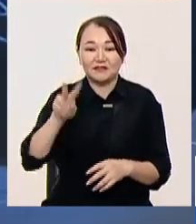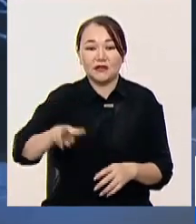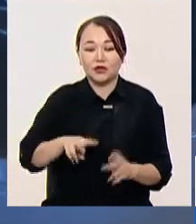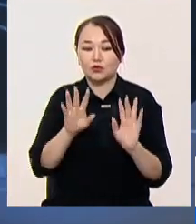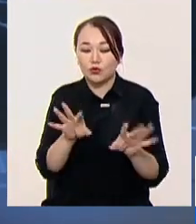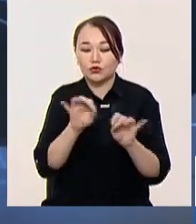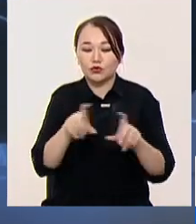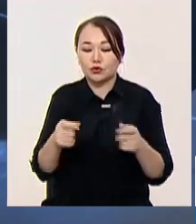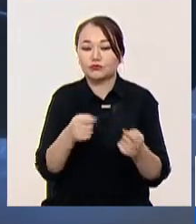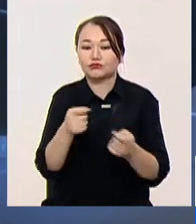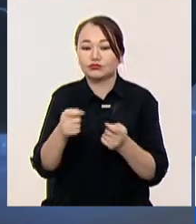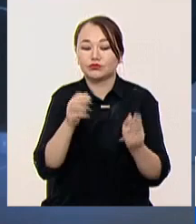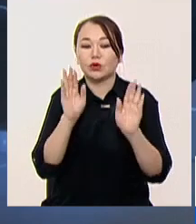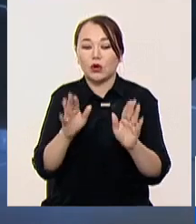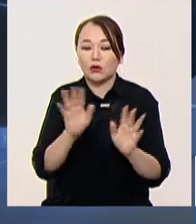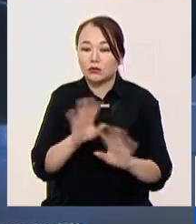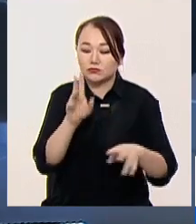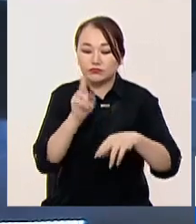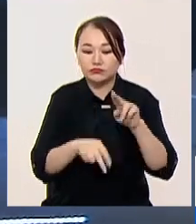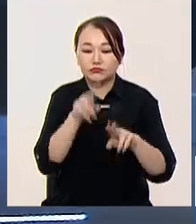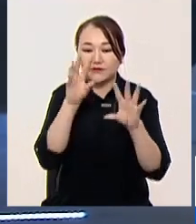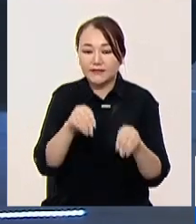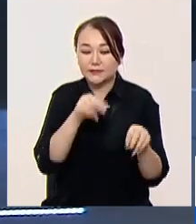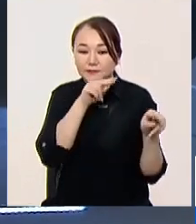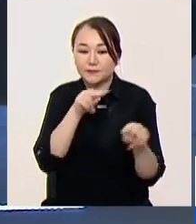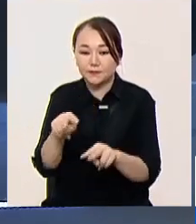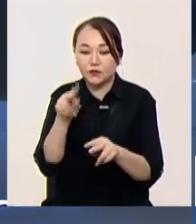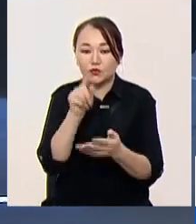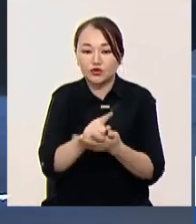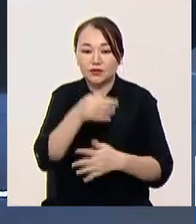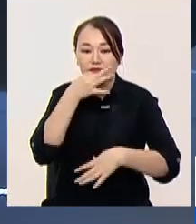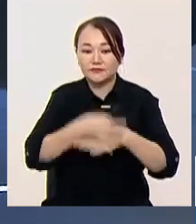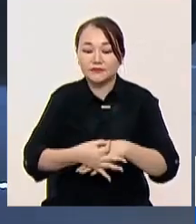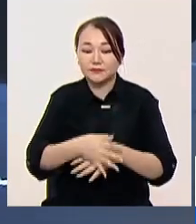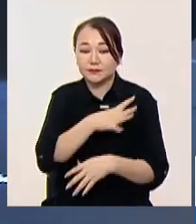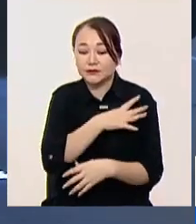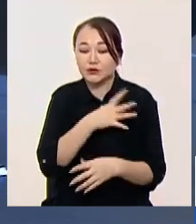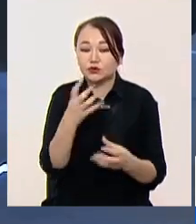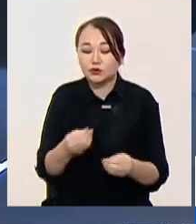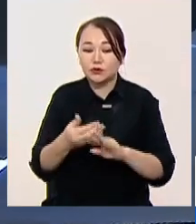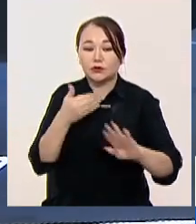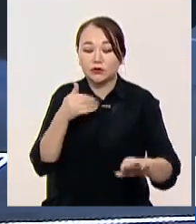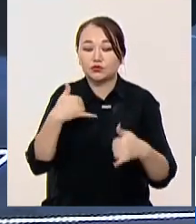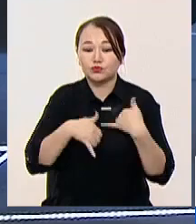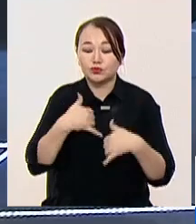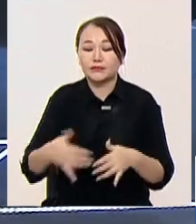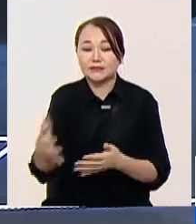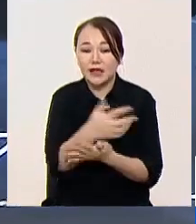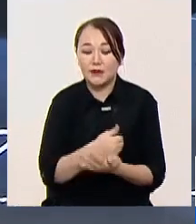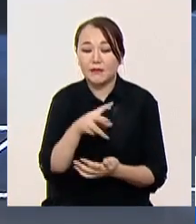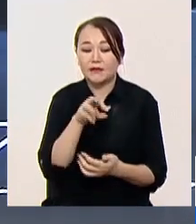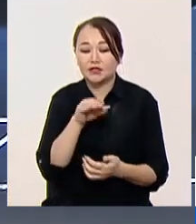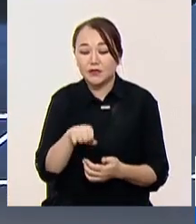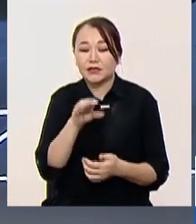тек мектепті басқарып қана қоймай, құрылыс барысын бақылап, бас көз болу керек. Одан бөлек алдын ала мұғалімдерді жинап, менеджмент